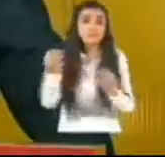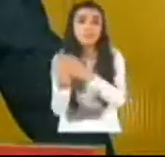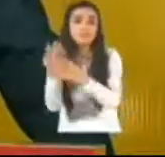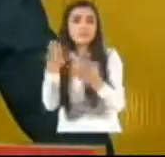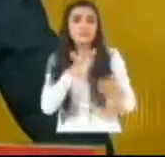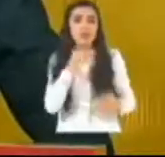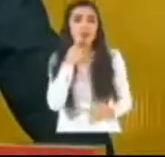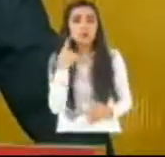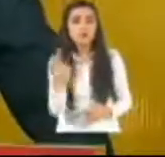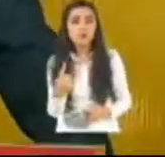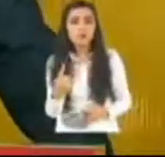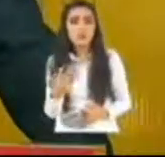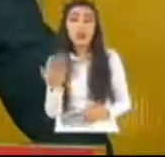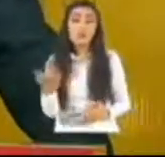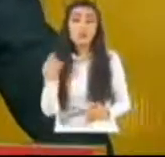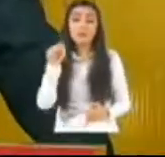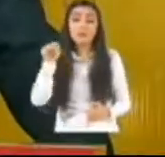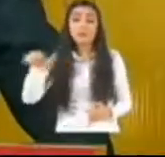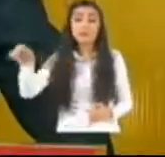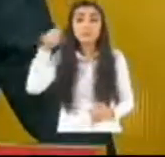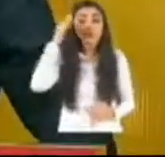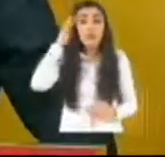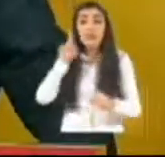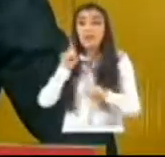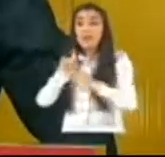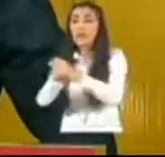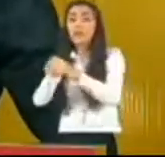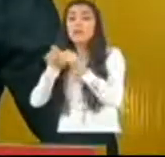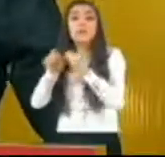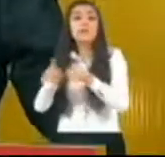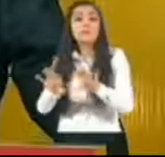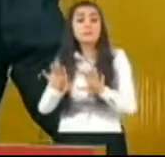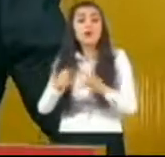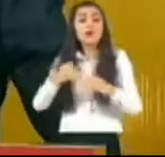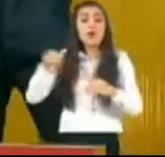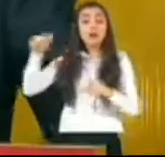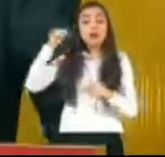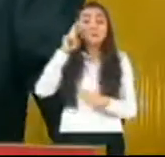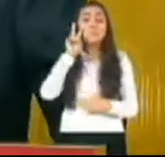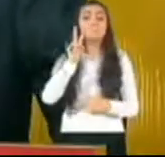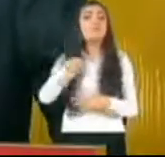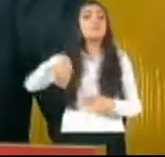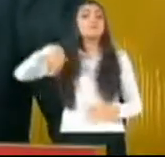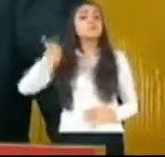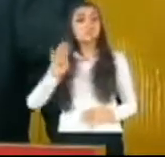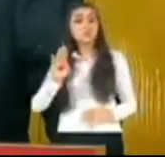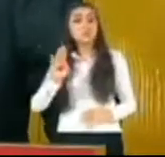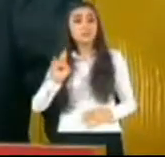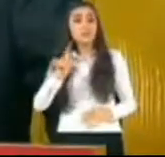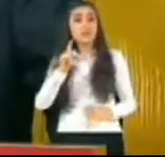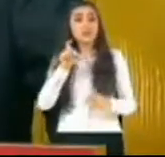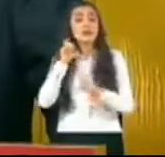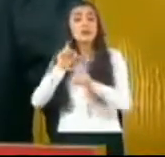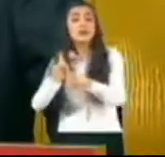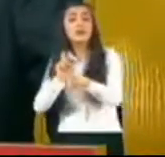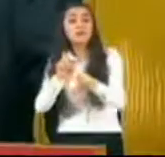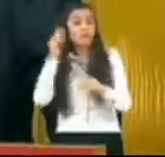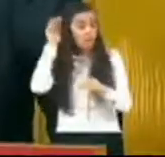çıkmıştır. Ama onlara takılmayacağımız, ardımıza bakmayacağımız,